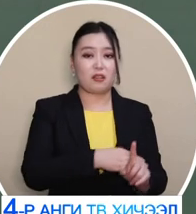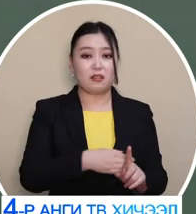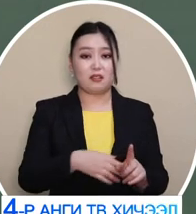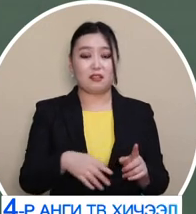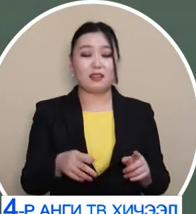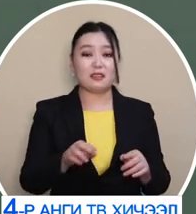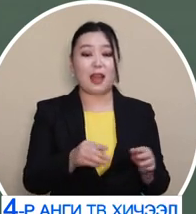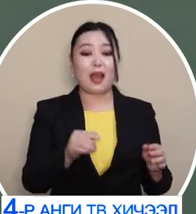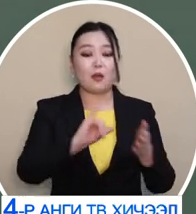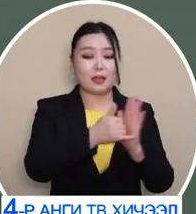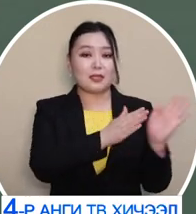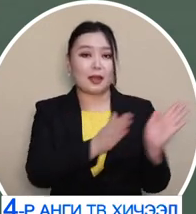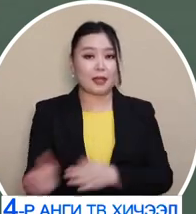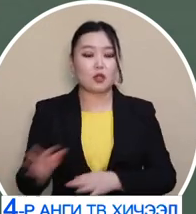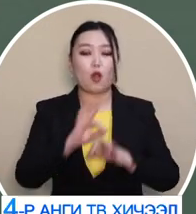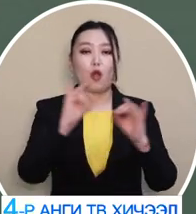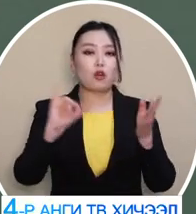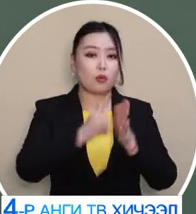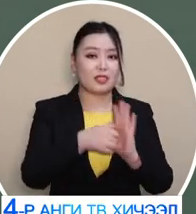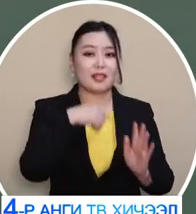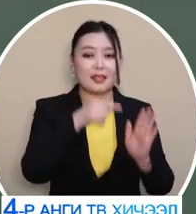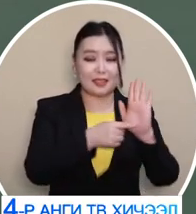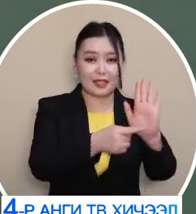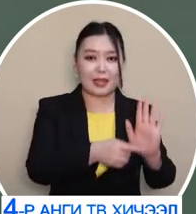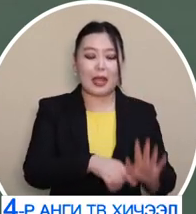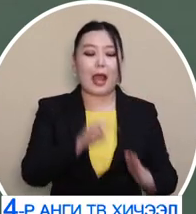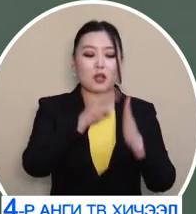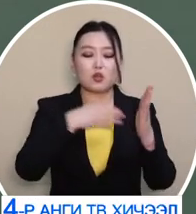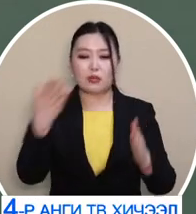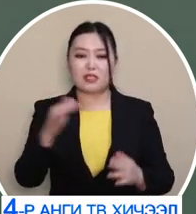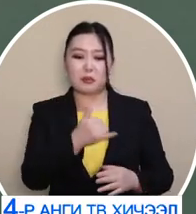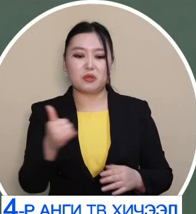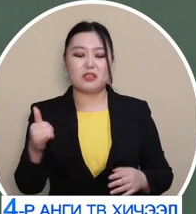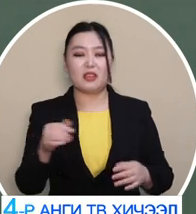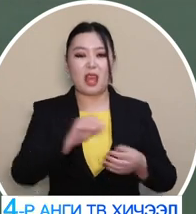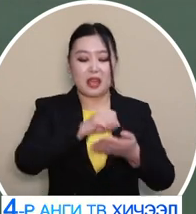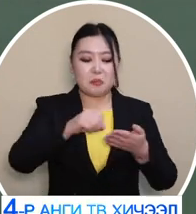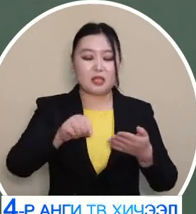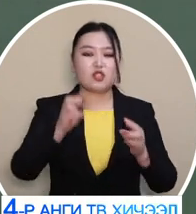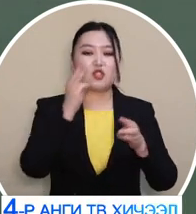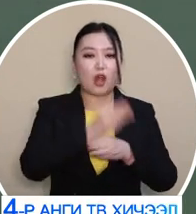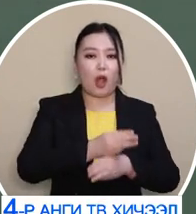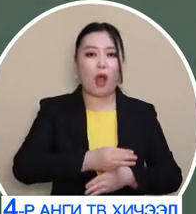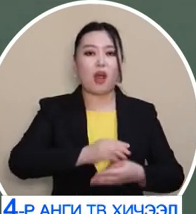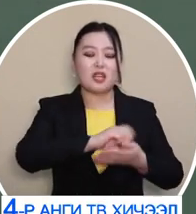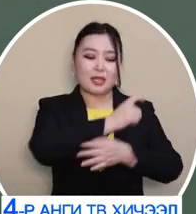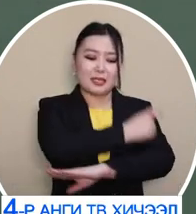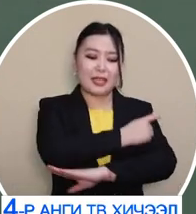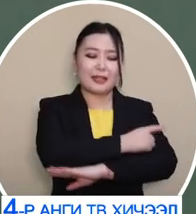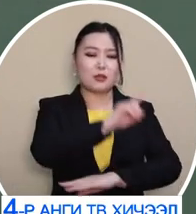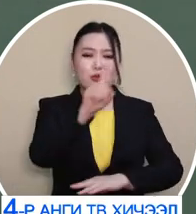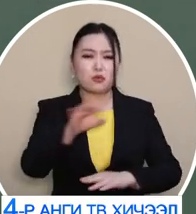утгыг илэрхийлдэг. За шүлэгт бусдын бодсон тоо, бичсэн хичээлийг зөвшөөрөлгүйгээр хуулан